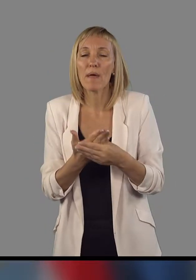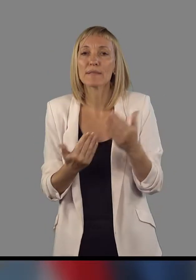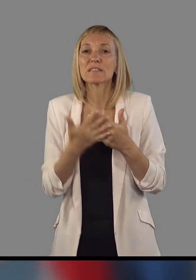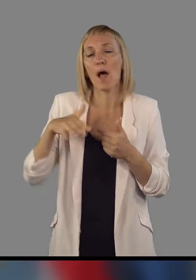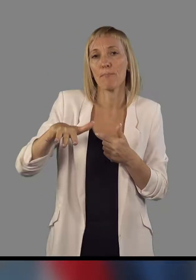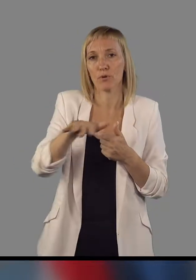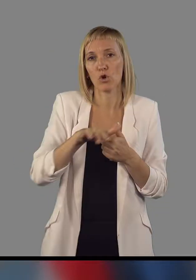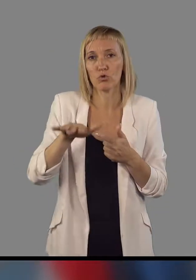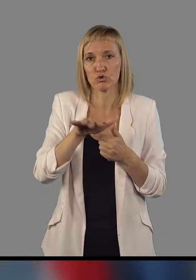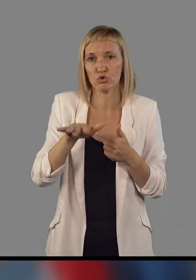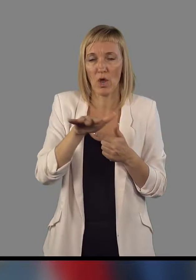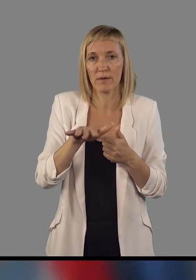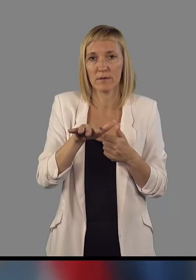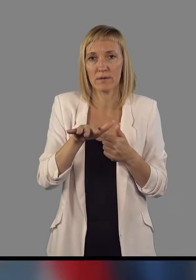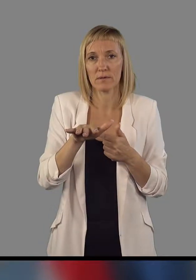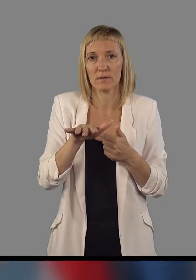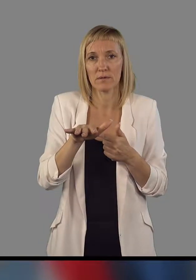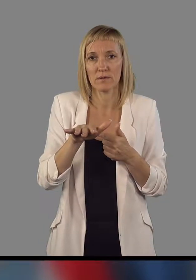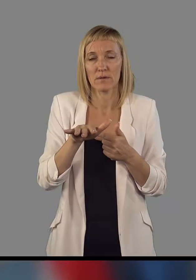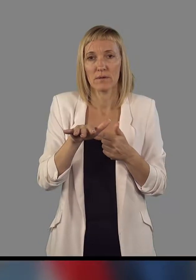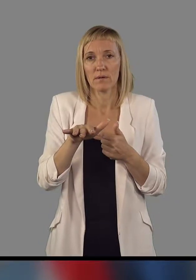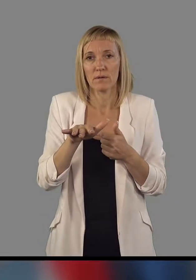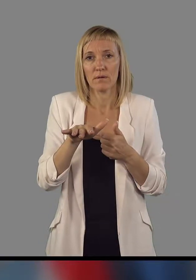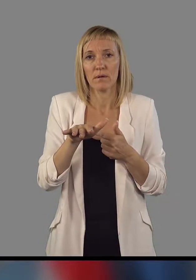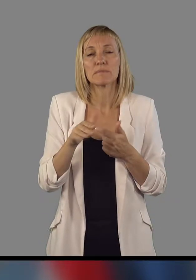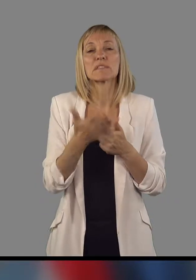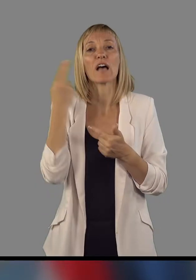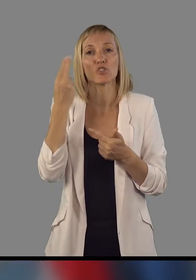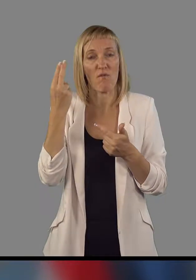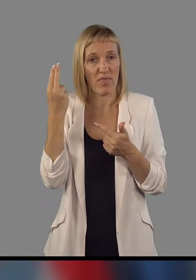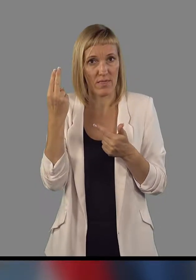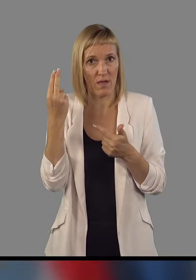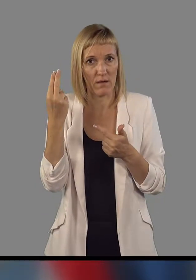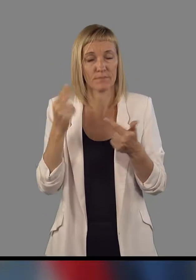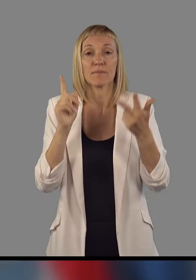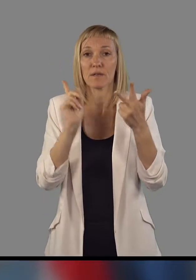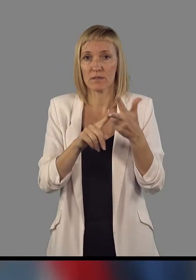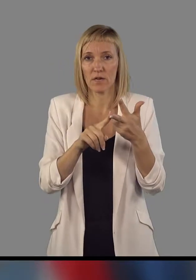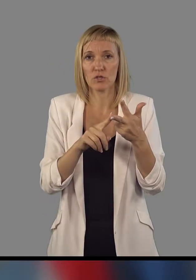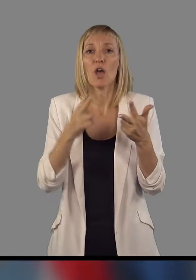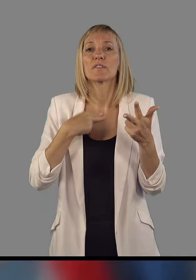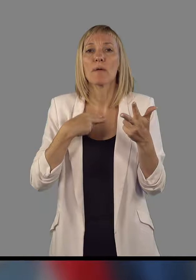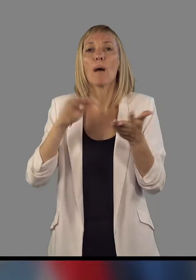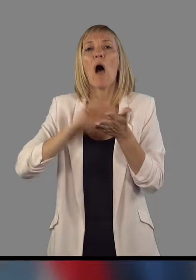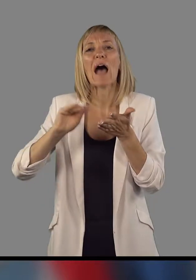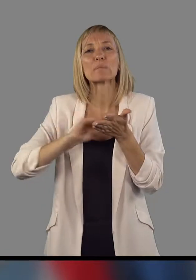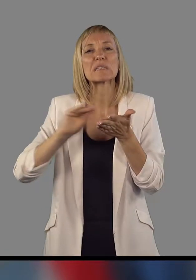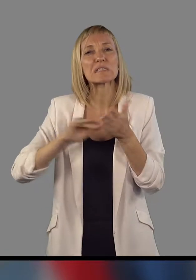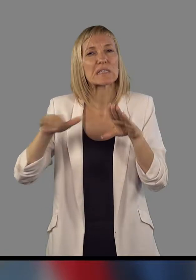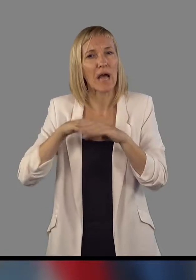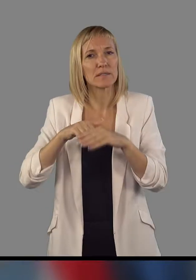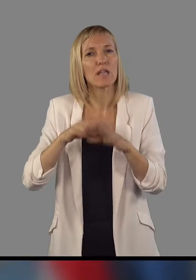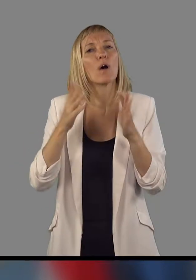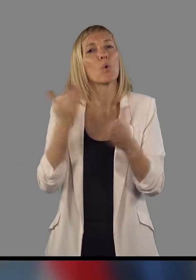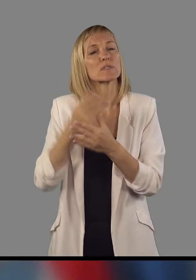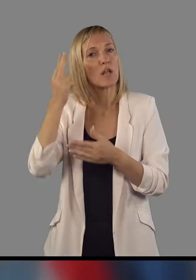pomembne dosjeje oziroma področja, ki so pomembna tudi z vidika Slovenije, in pa tretjič, da imamo tudi v